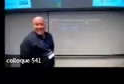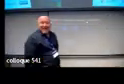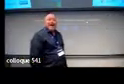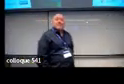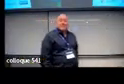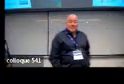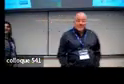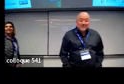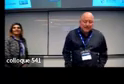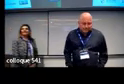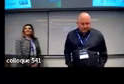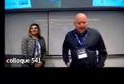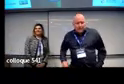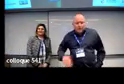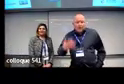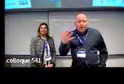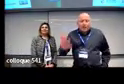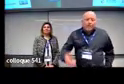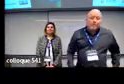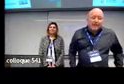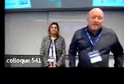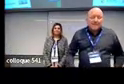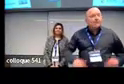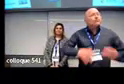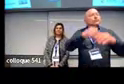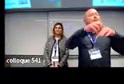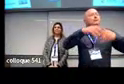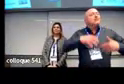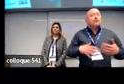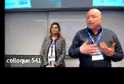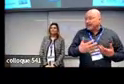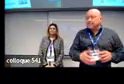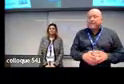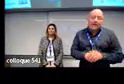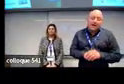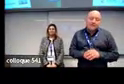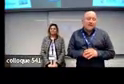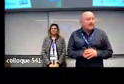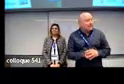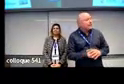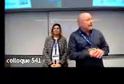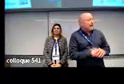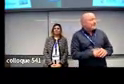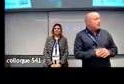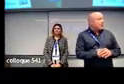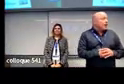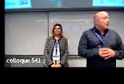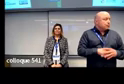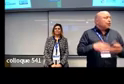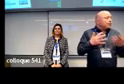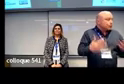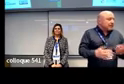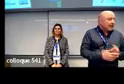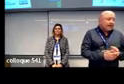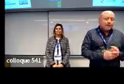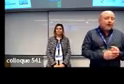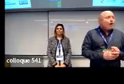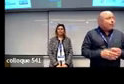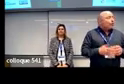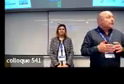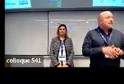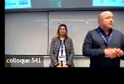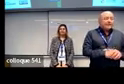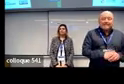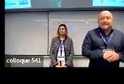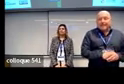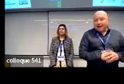impressionné. Génial. Alors, bonjour. Donc, on va vous présenter aujourd'hui là, notre expérience en termes de création d'une ressource réelle